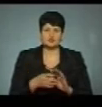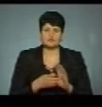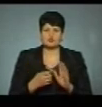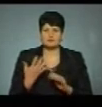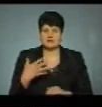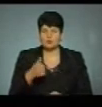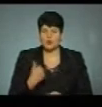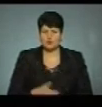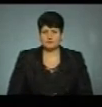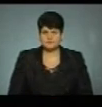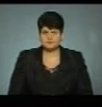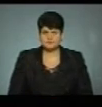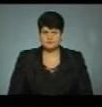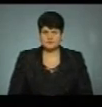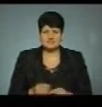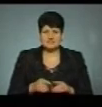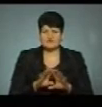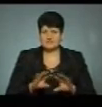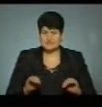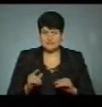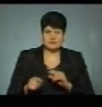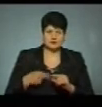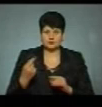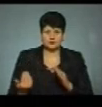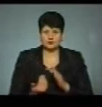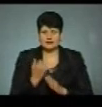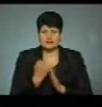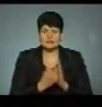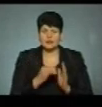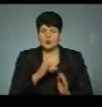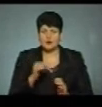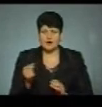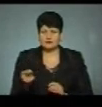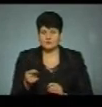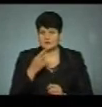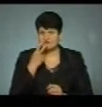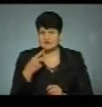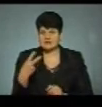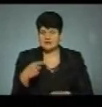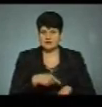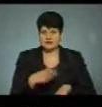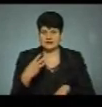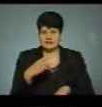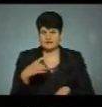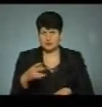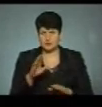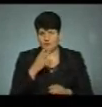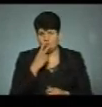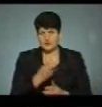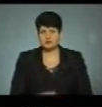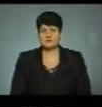року. На цьому у мене все. Наступний випуск новин на телеканалі ЮА Тернопіль. Дивіться о 20:30. Побачимось.